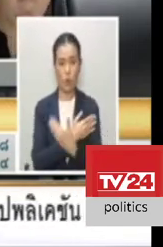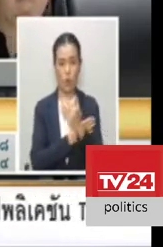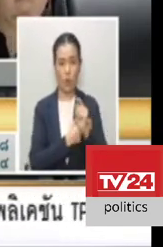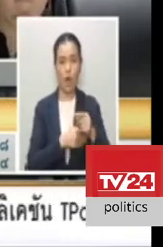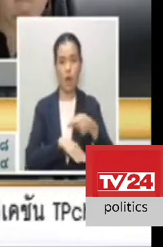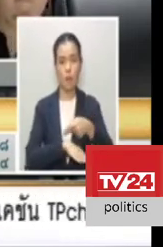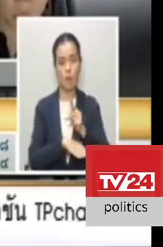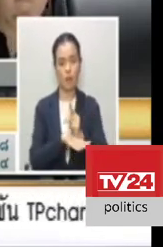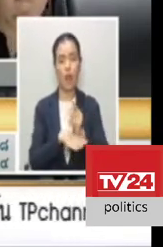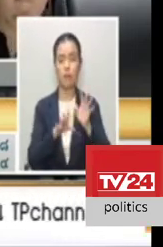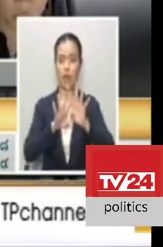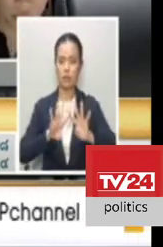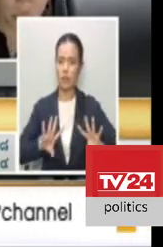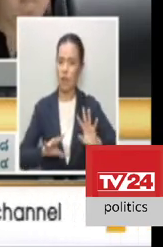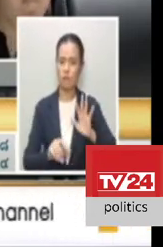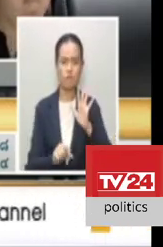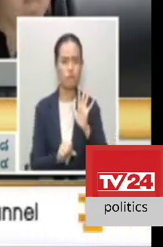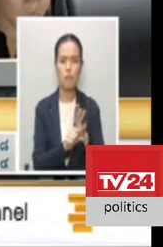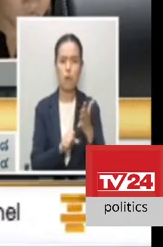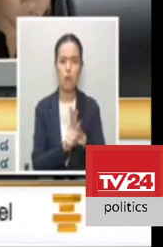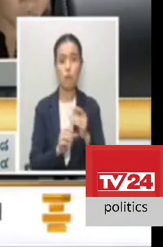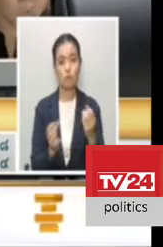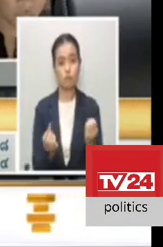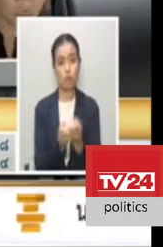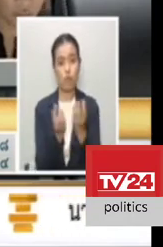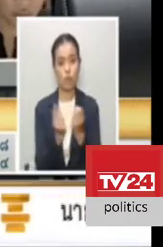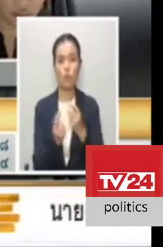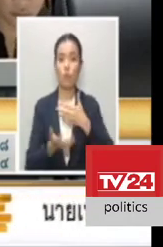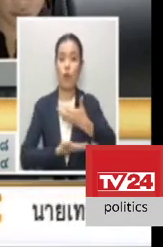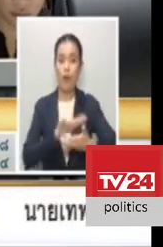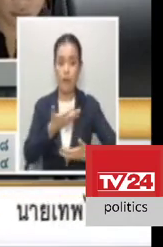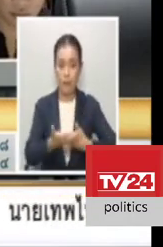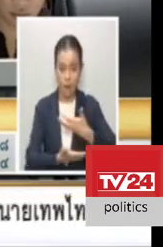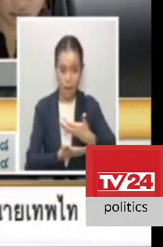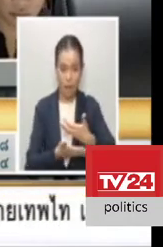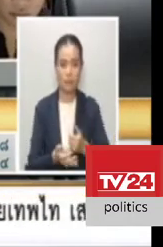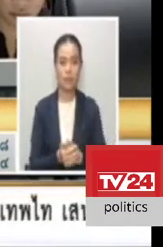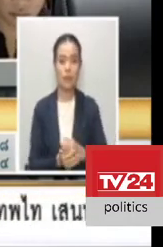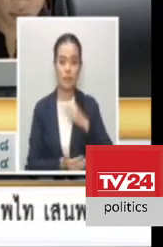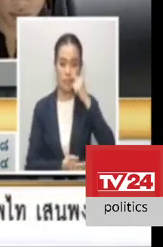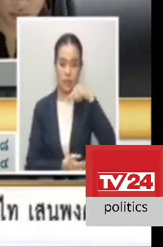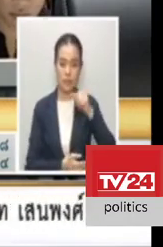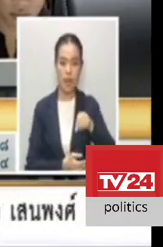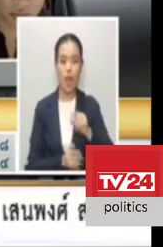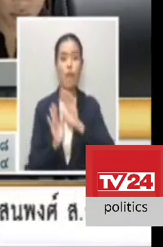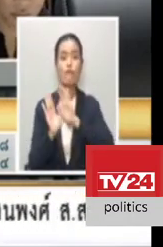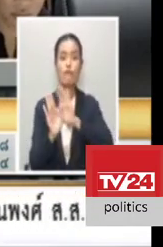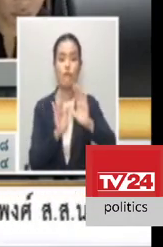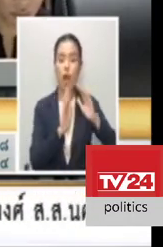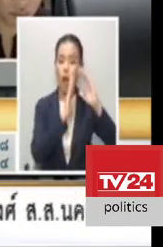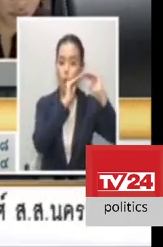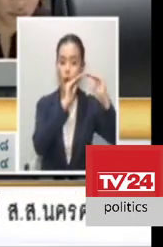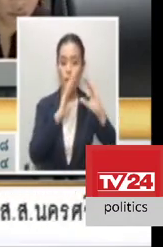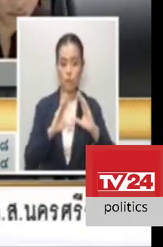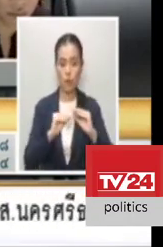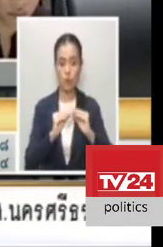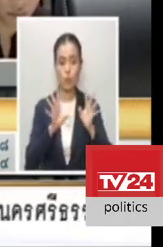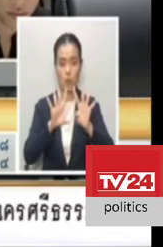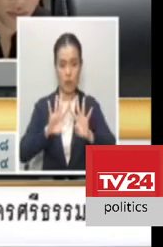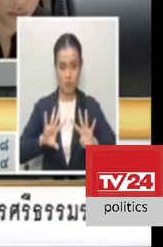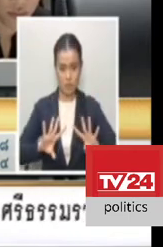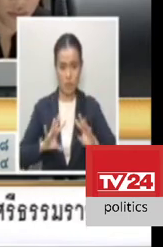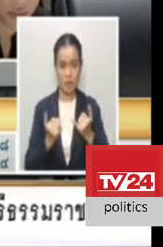เป็นประธานอาเซียนครั้งนี้ไม่คุ้มค่าอาจจะกระทบต่อการค้าซึ่งไทยได้ฝากความหวังในการประชุมอาเซียน